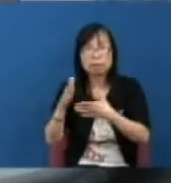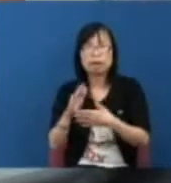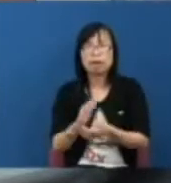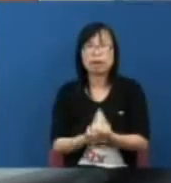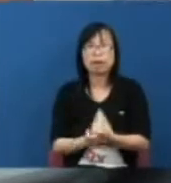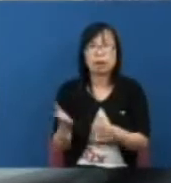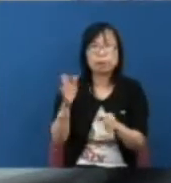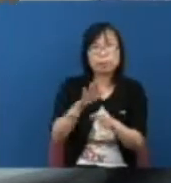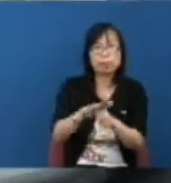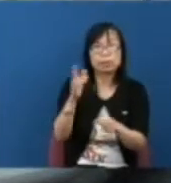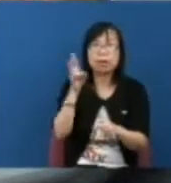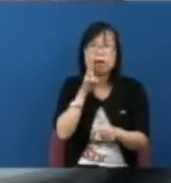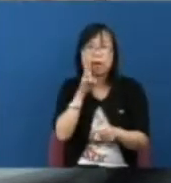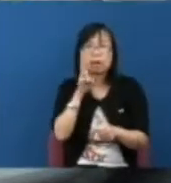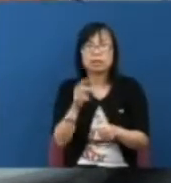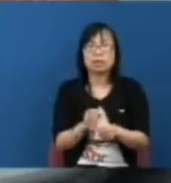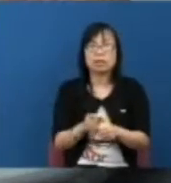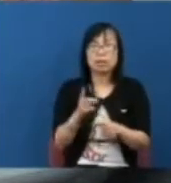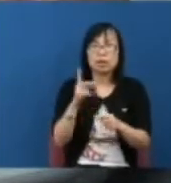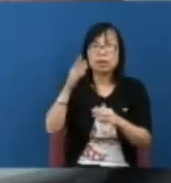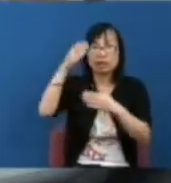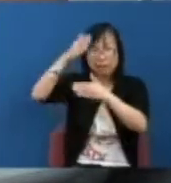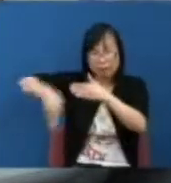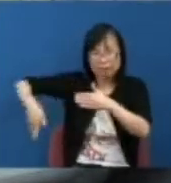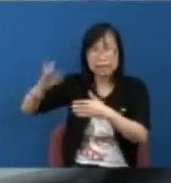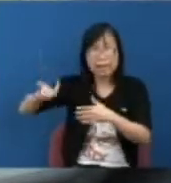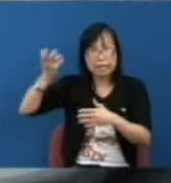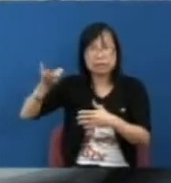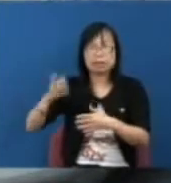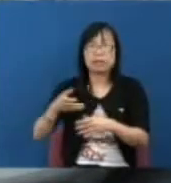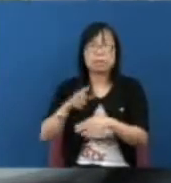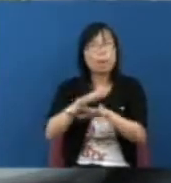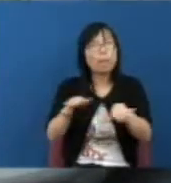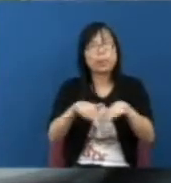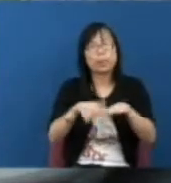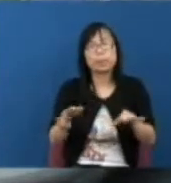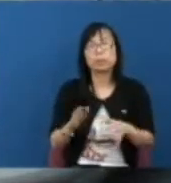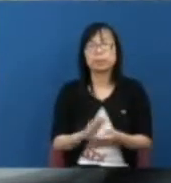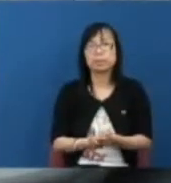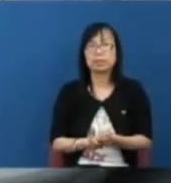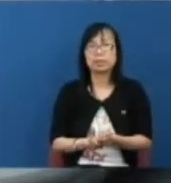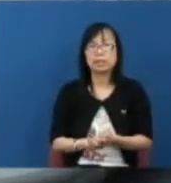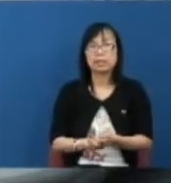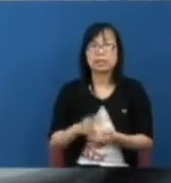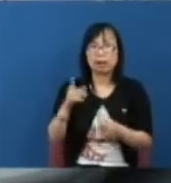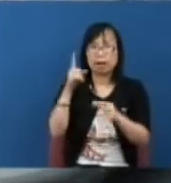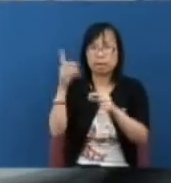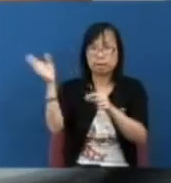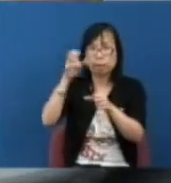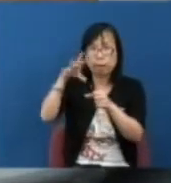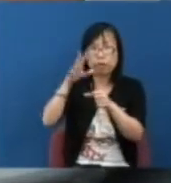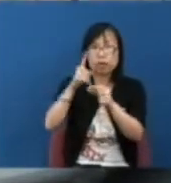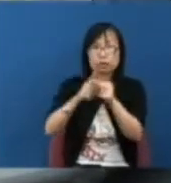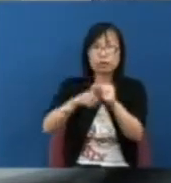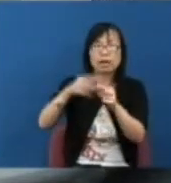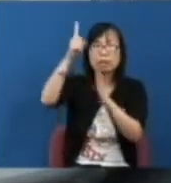補足嘅喎，例如用一啲中空啊隔熱嘅玻璃，其實都好普及。咁佢變咗佢打入嚟中間已經係降咗温